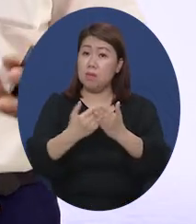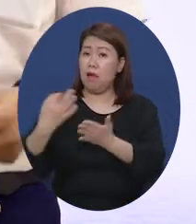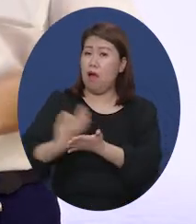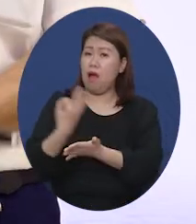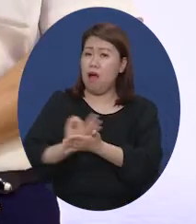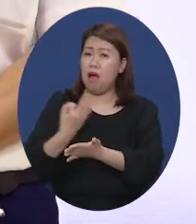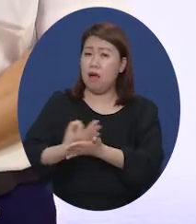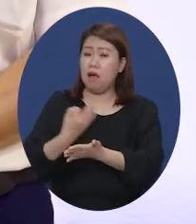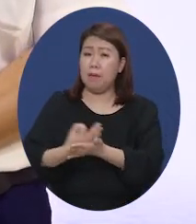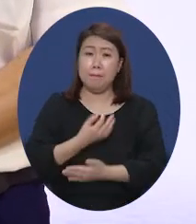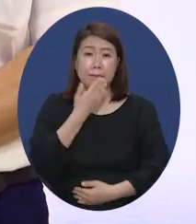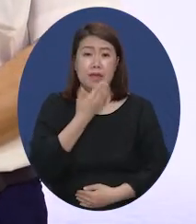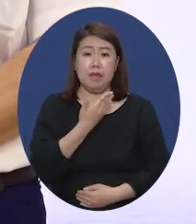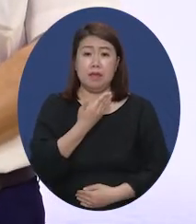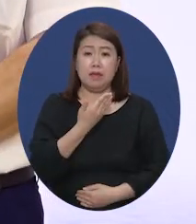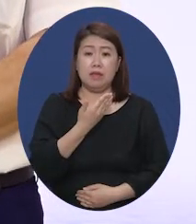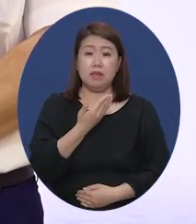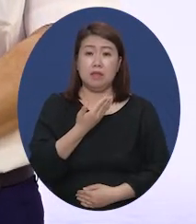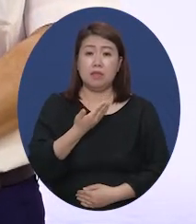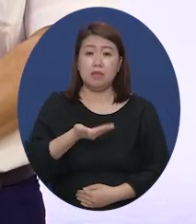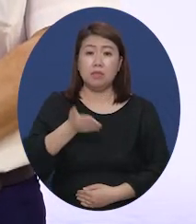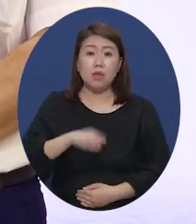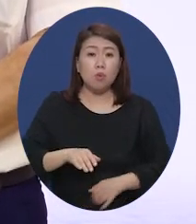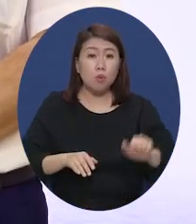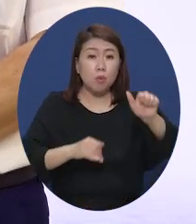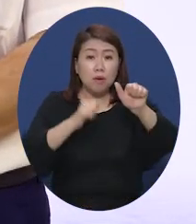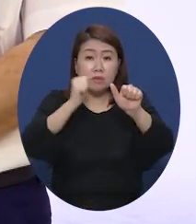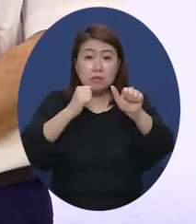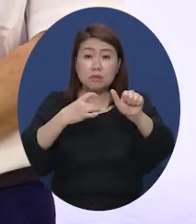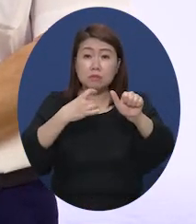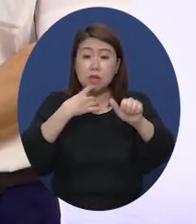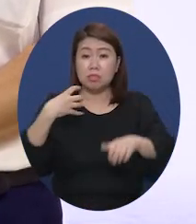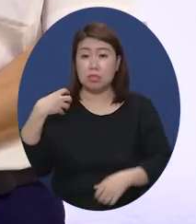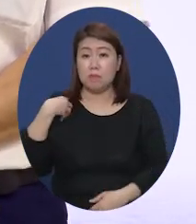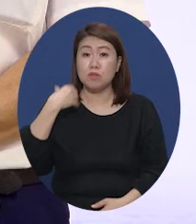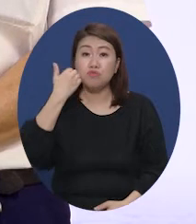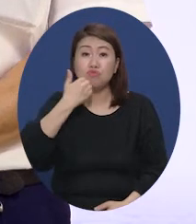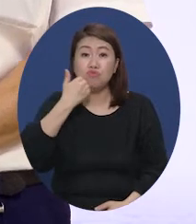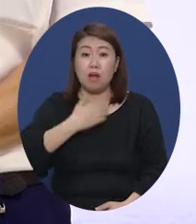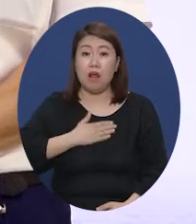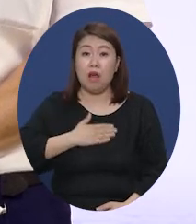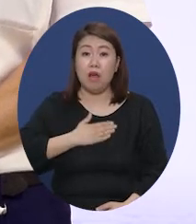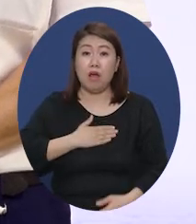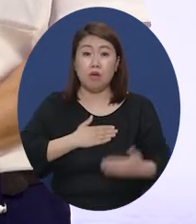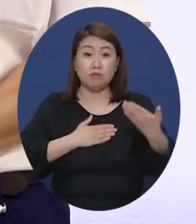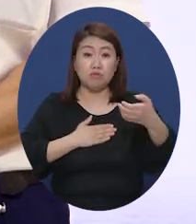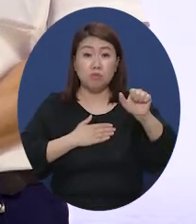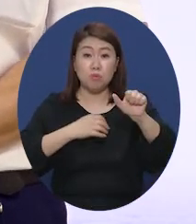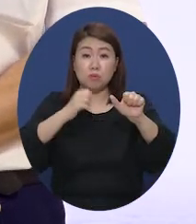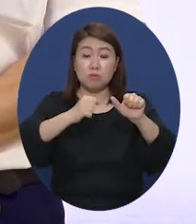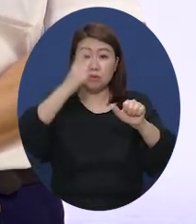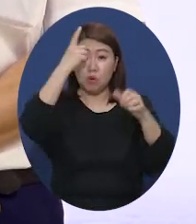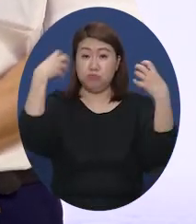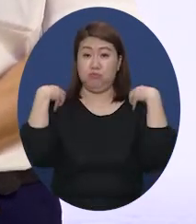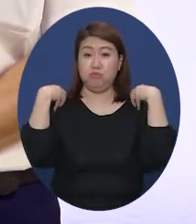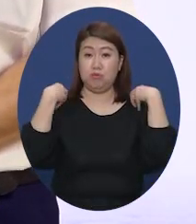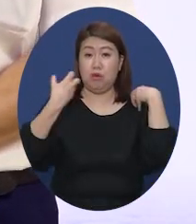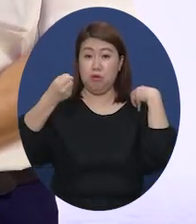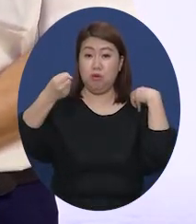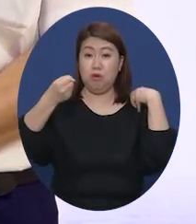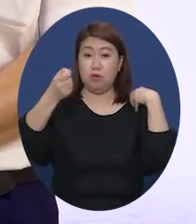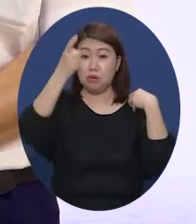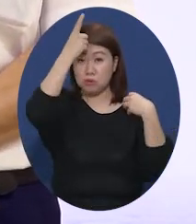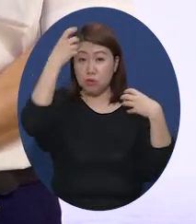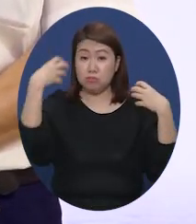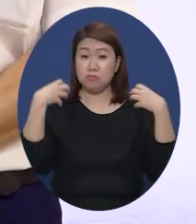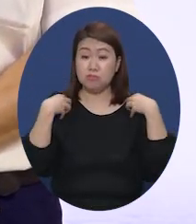기업들, 자본가들 이 경우는 그죠? 지금 5%만이 소유주가 명확합니다. 그 나머지는 사실 95%는 정부 소유란